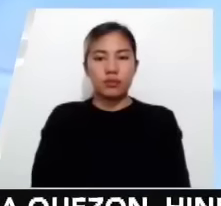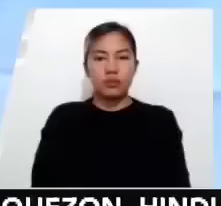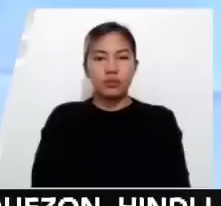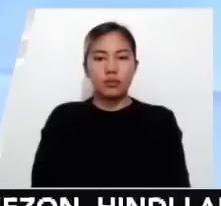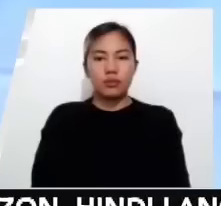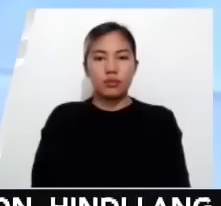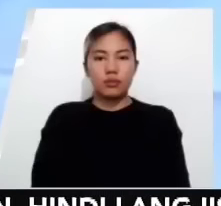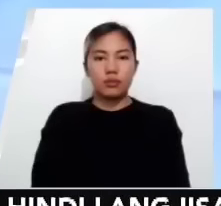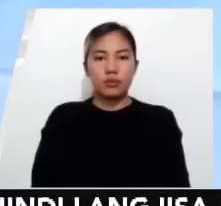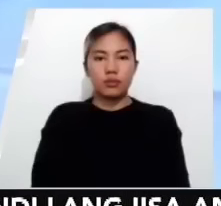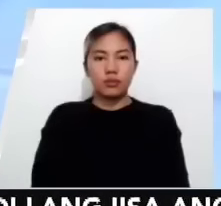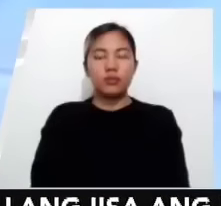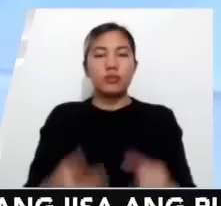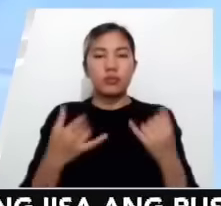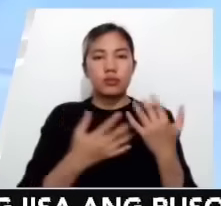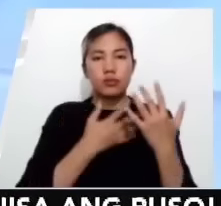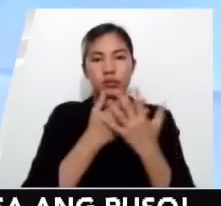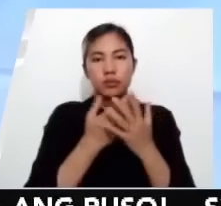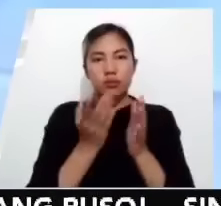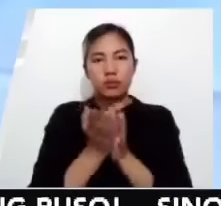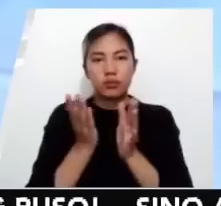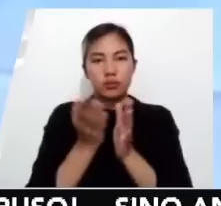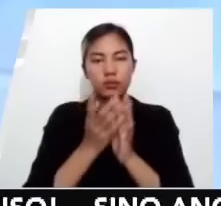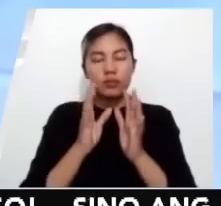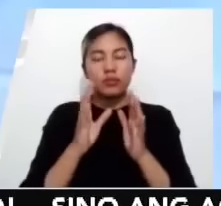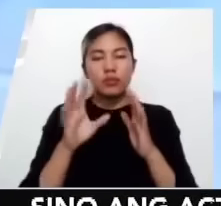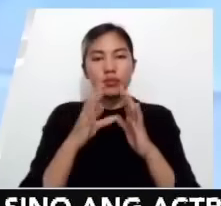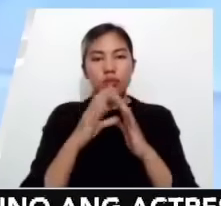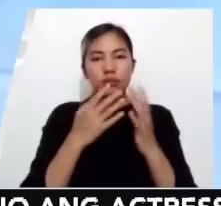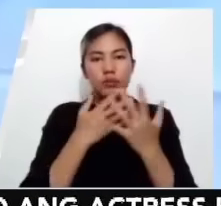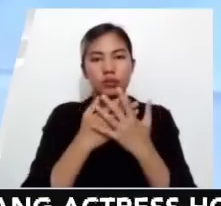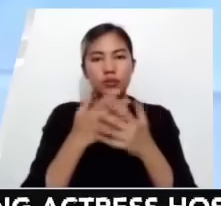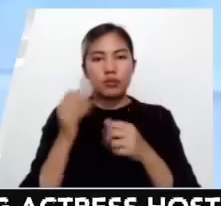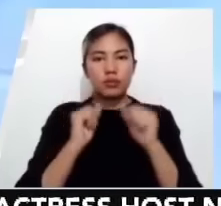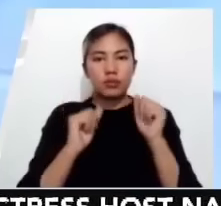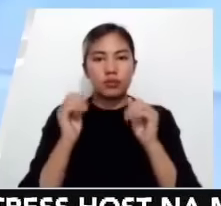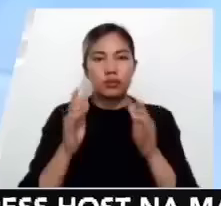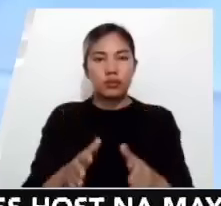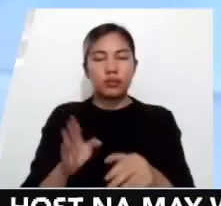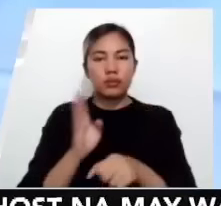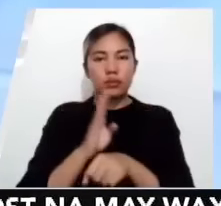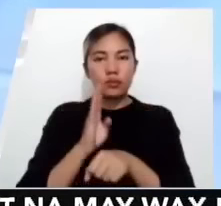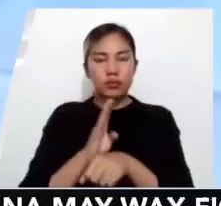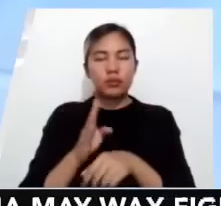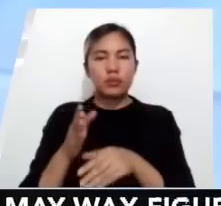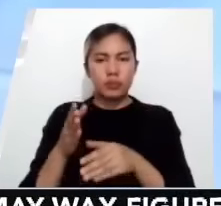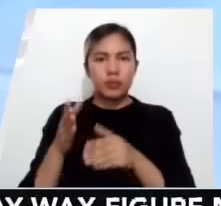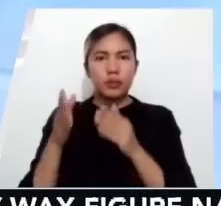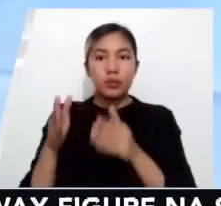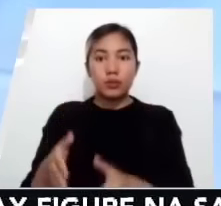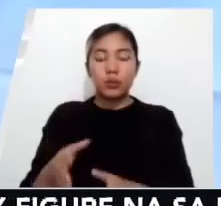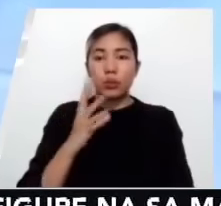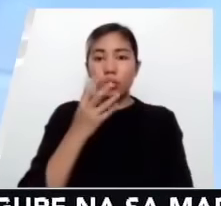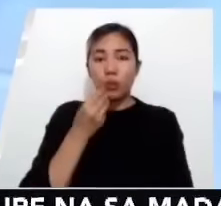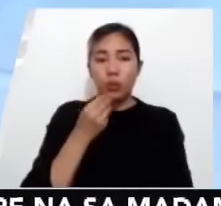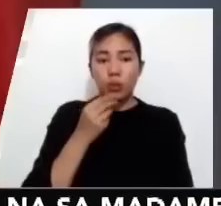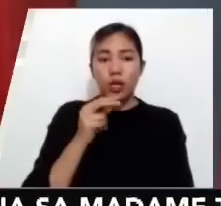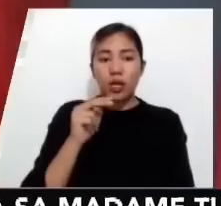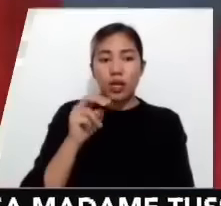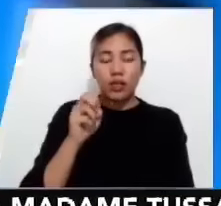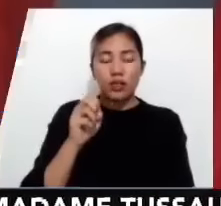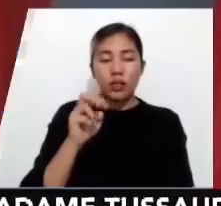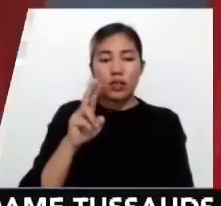Nakakulong ngayon sa Pasig City Jail Female Dormitory ang aktres at negosyanteng si Neri Naig ayon sa Bureau of Jail Management and Penology. Ayon sa